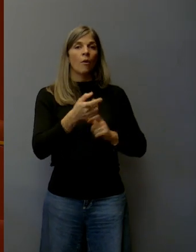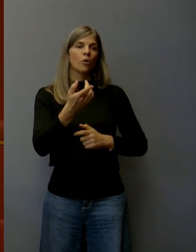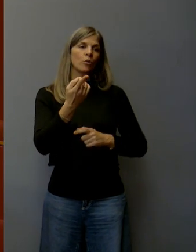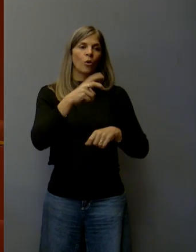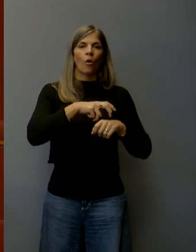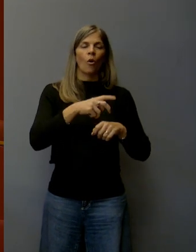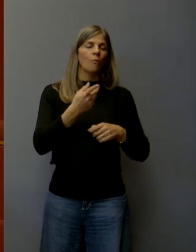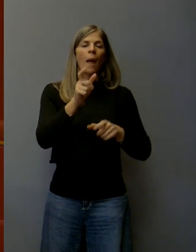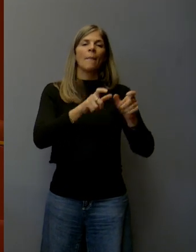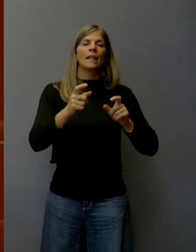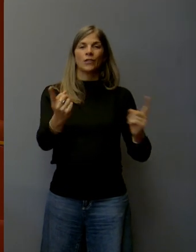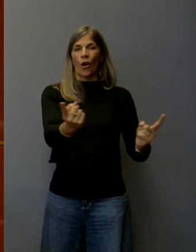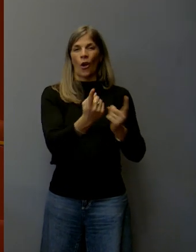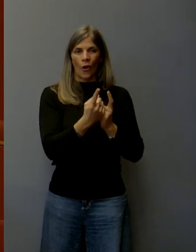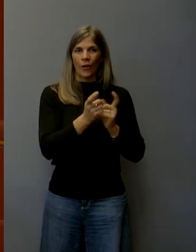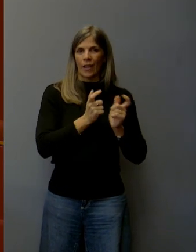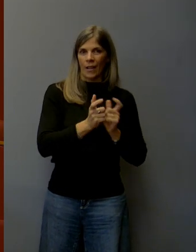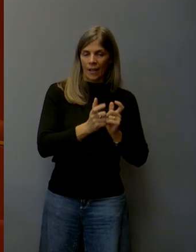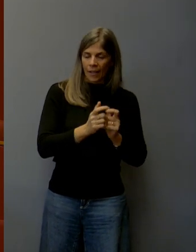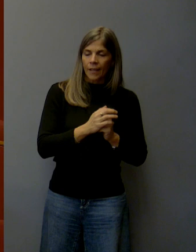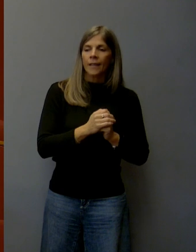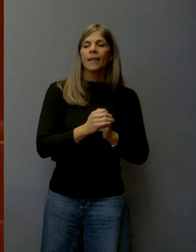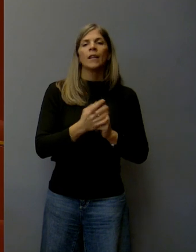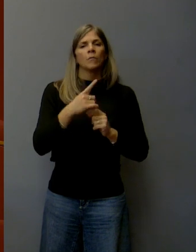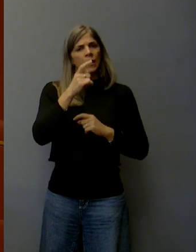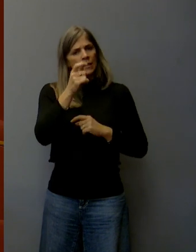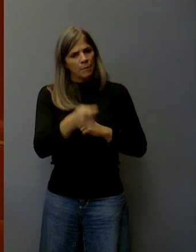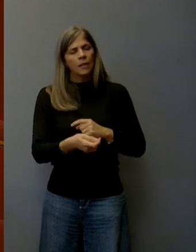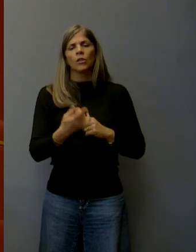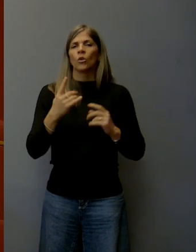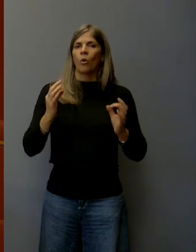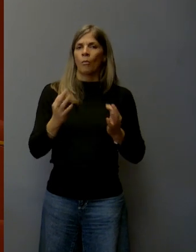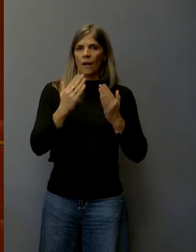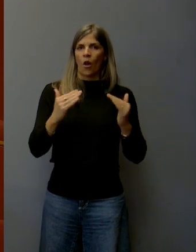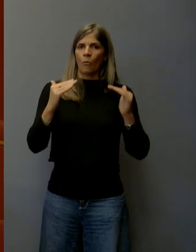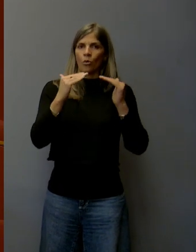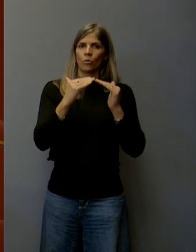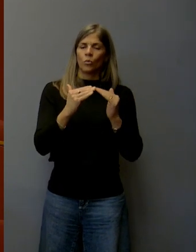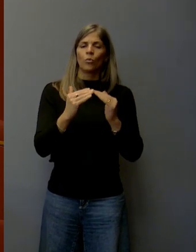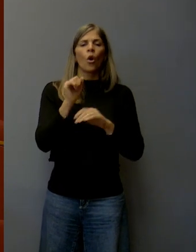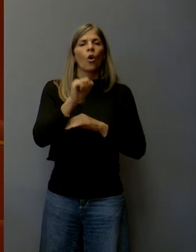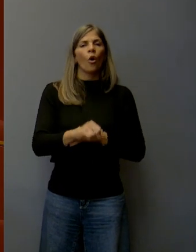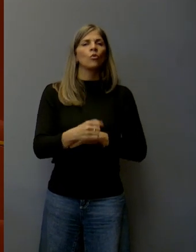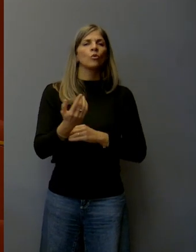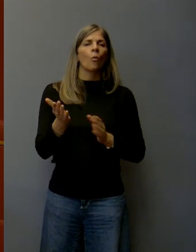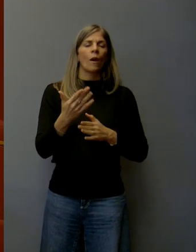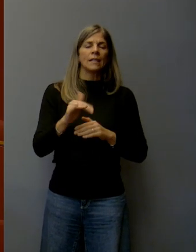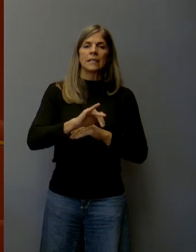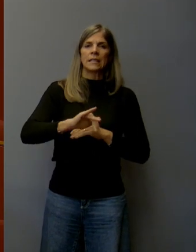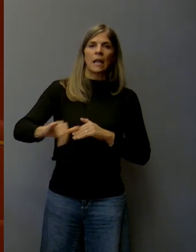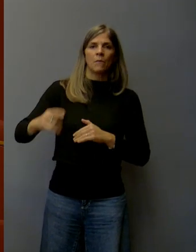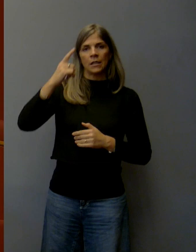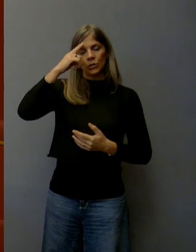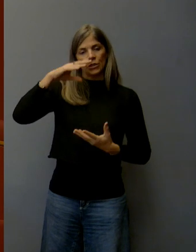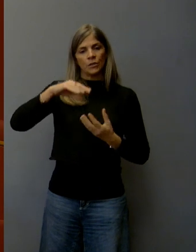alla questione del rispetto delle pari opportunità contro ogni discriminazione di genere di